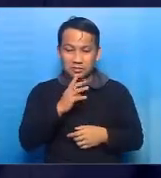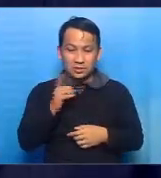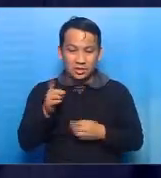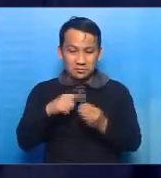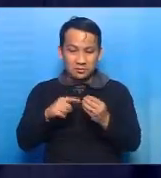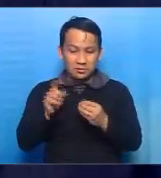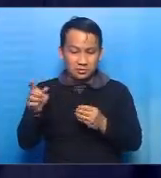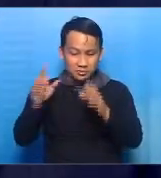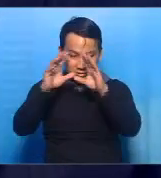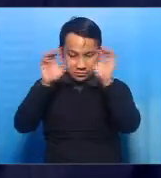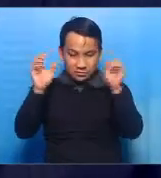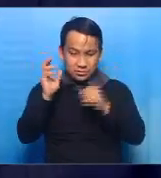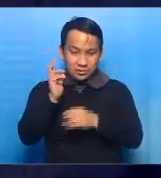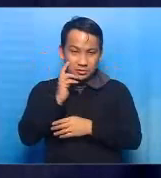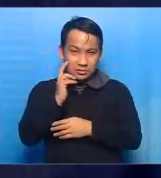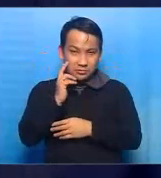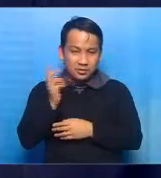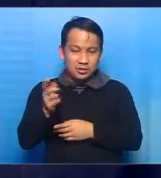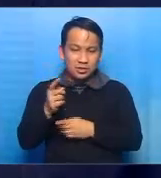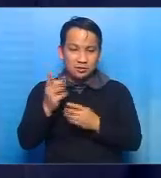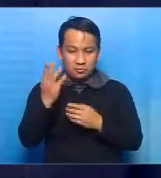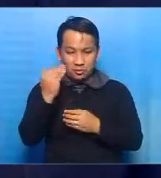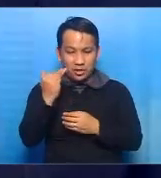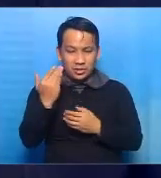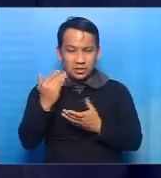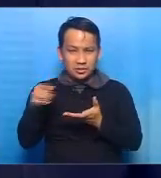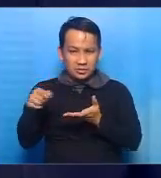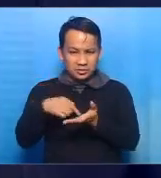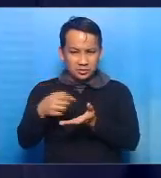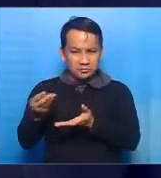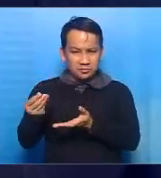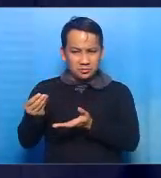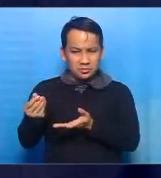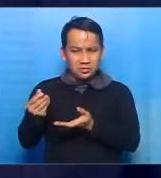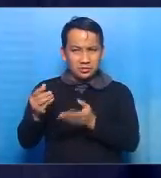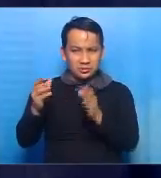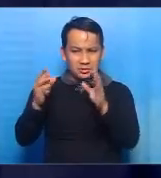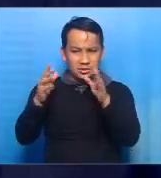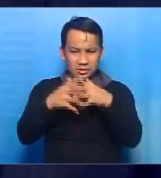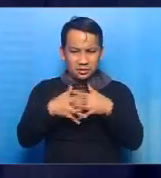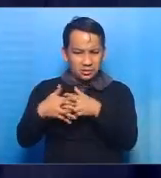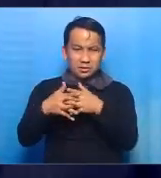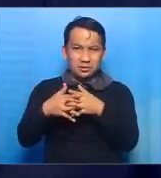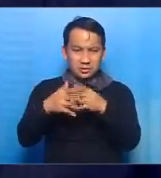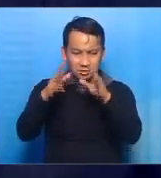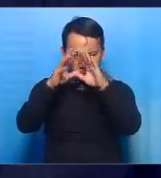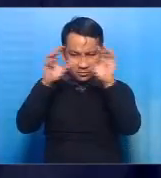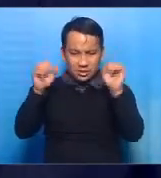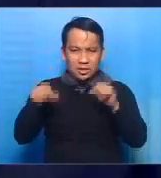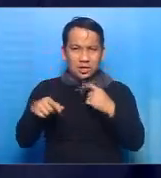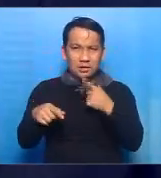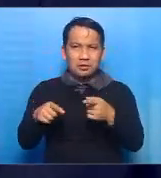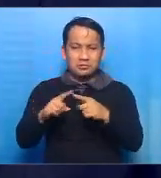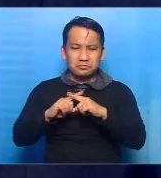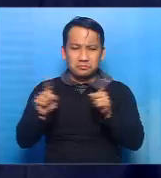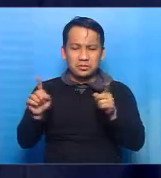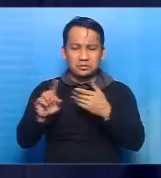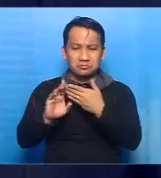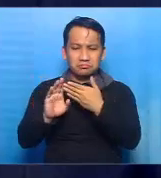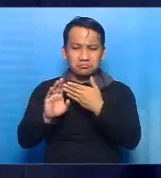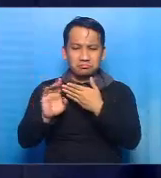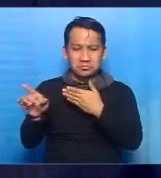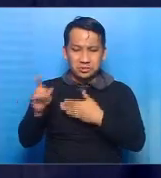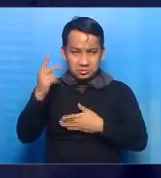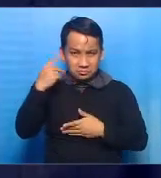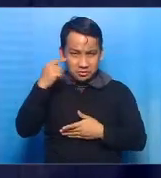komento nila sa umano'y pangingikil sa Amerika. Pero si Senador Lacson, matapang din buneltahan ng Pangulo. Nasa frontline ng balitang